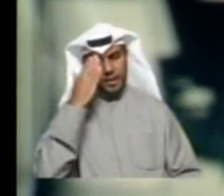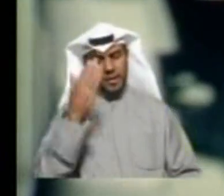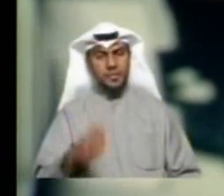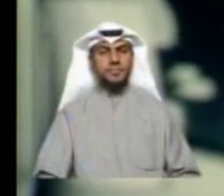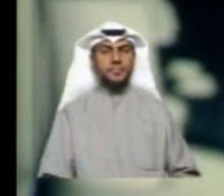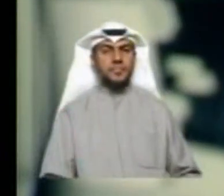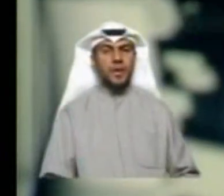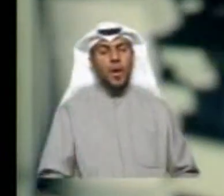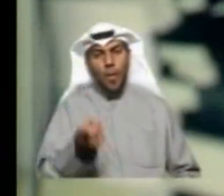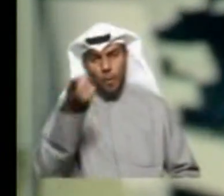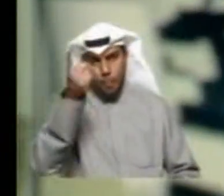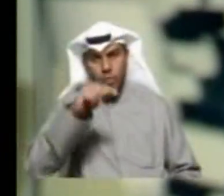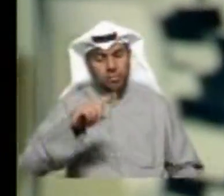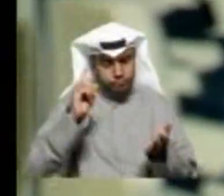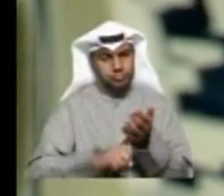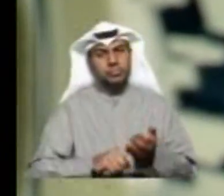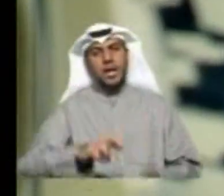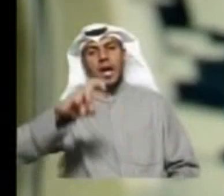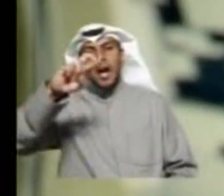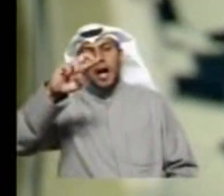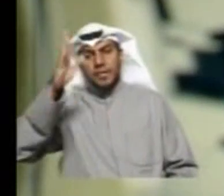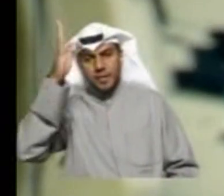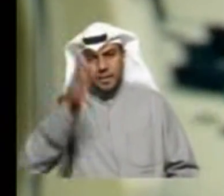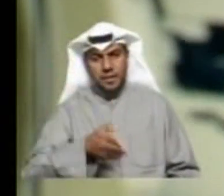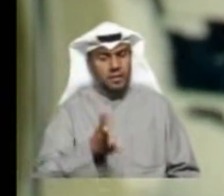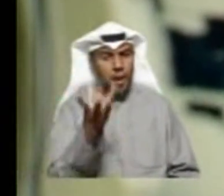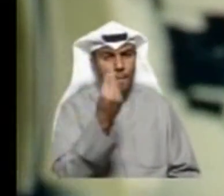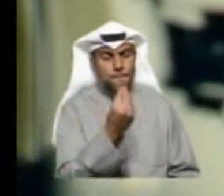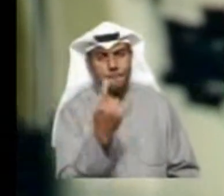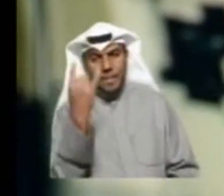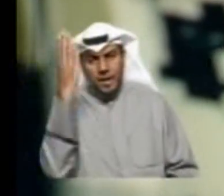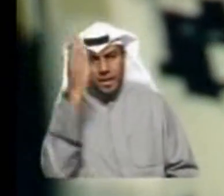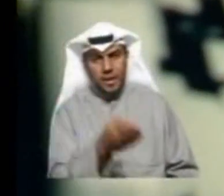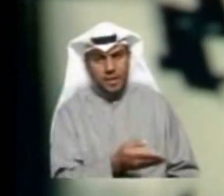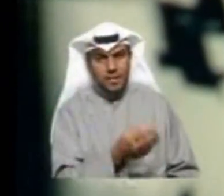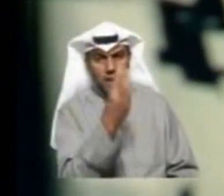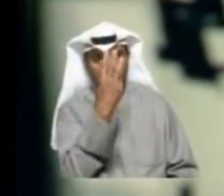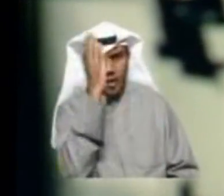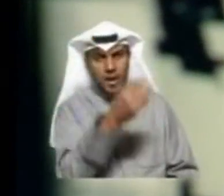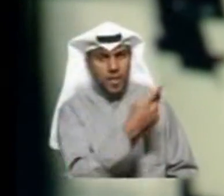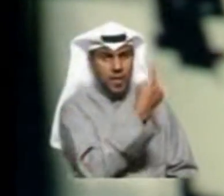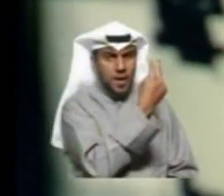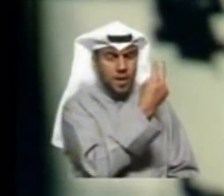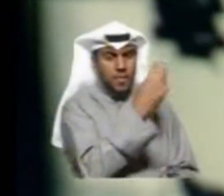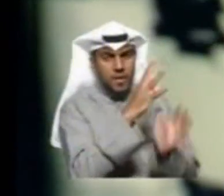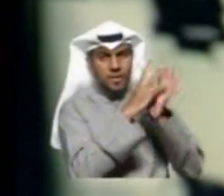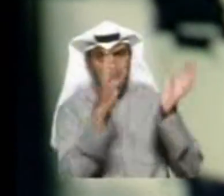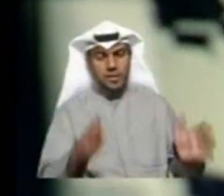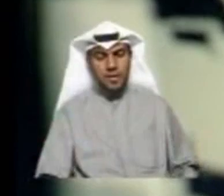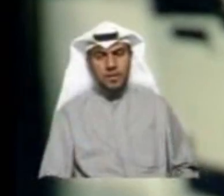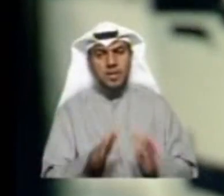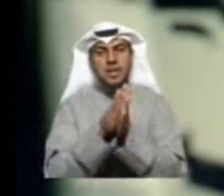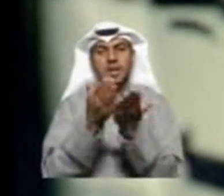اعتبارا من يوم غد الأحد العاشر من مارس يبدأ سريان القرار الوزاري الخاص بإلغاء ملصق